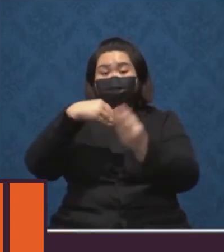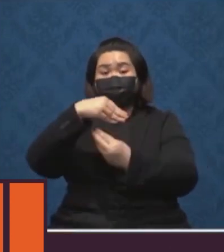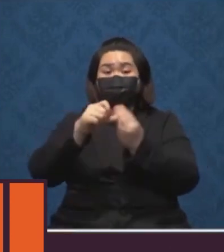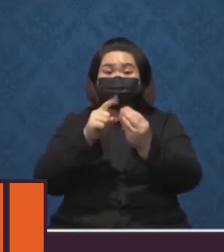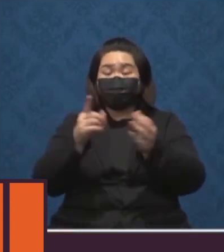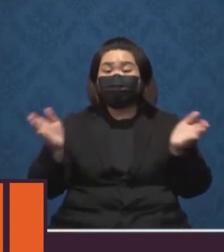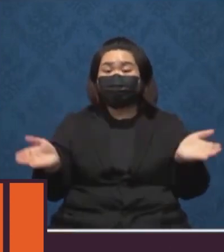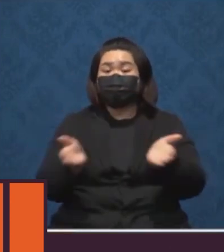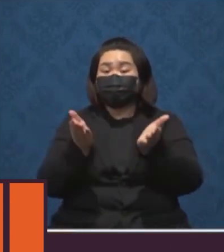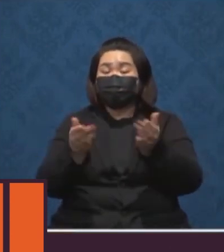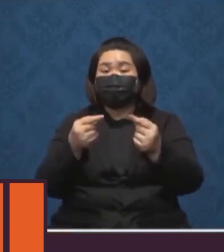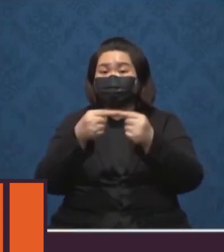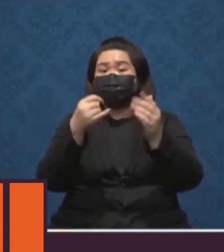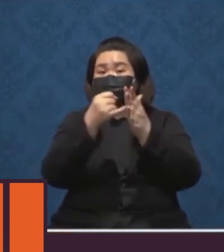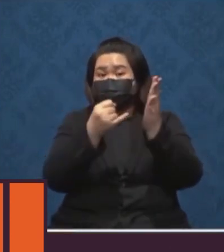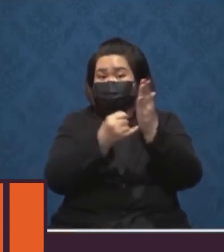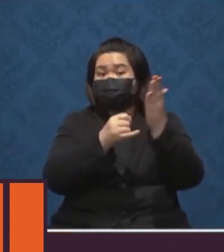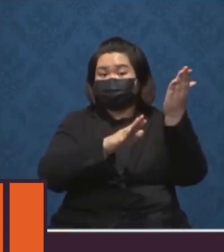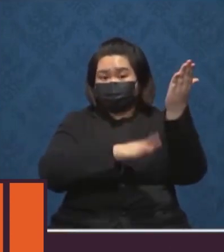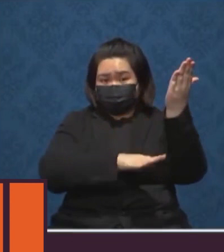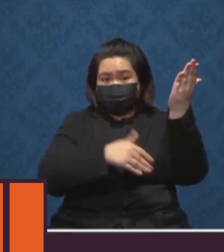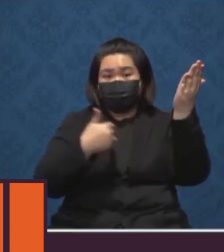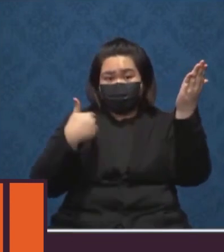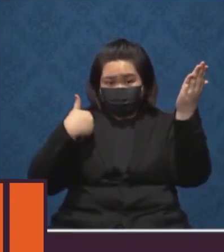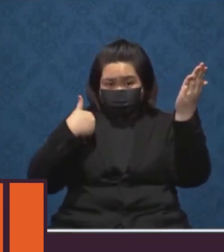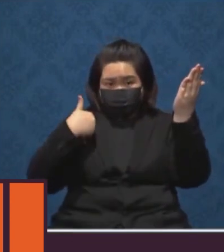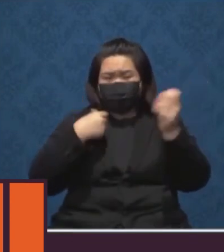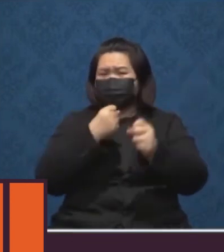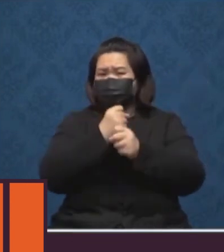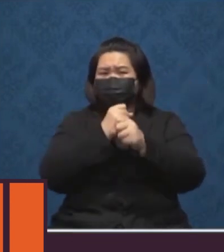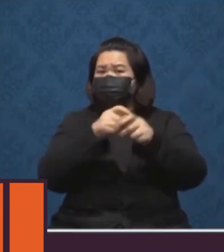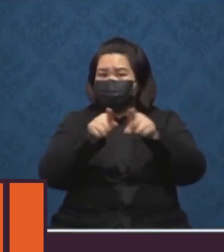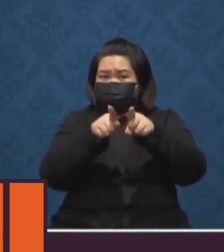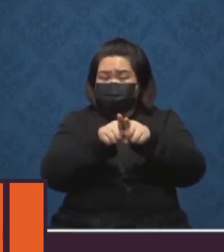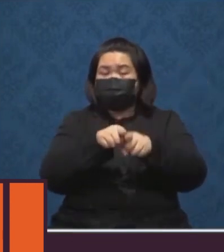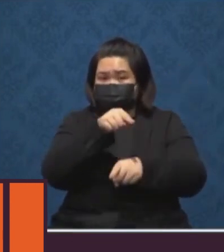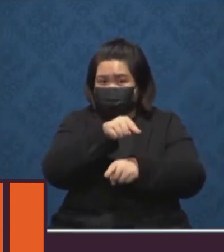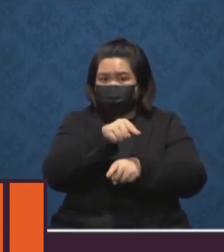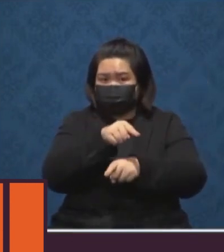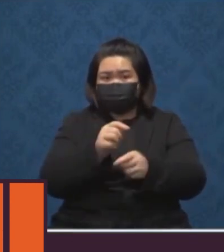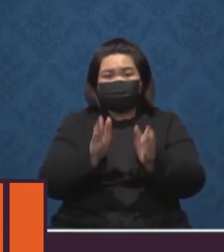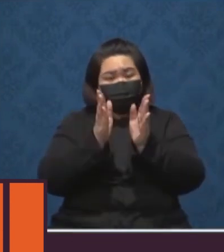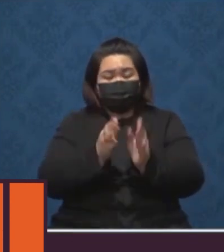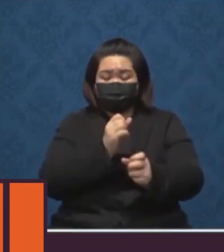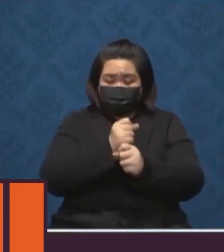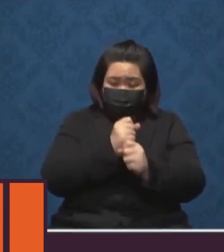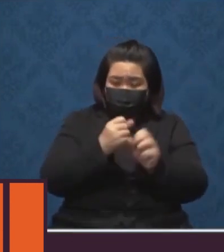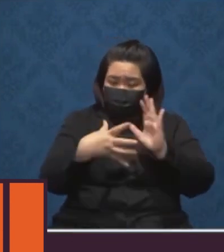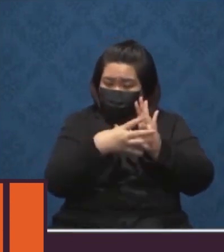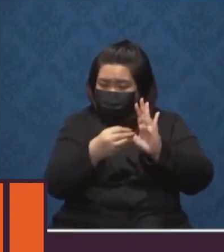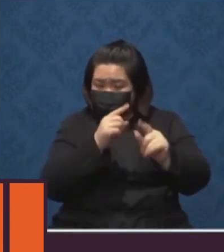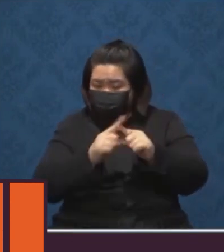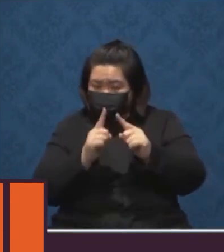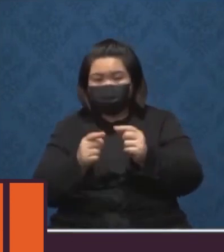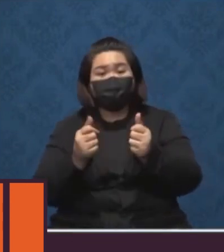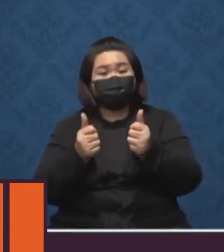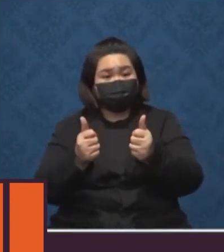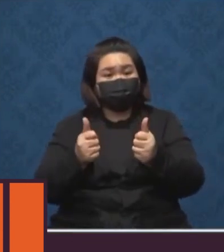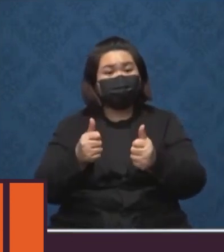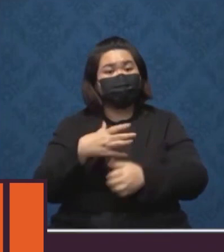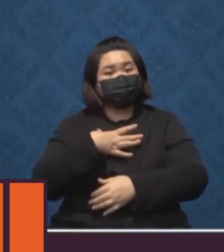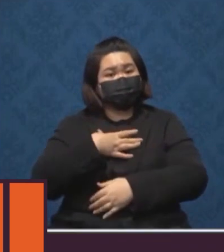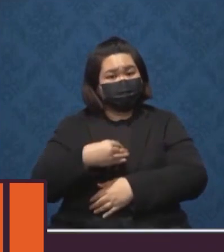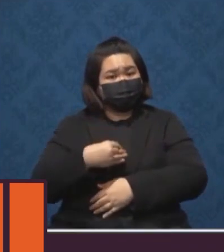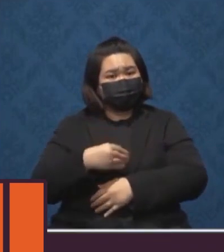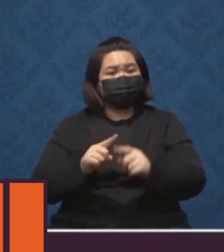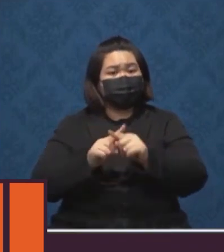ศัรรภพพื้นที่จงหวชายแดนภาคใต้ซึมลษณะแบเดียวกัน และได้รบผลดำเนินงานทดีแต่ถมาทครั ผมได้ไป